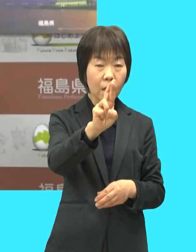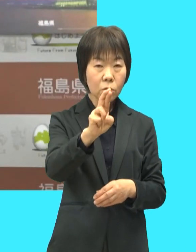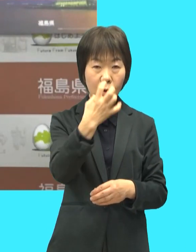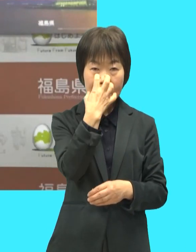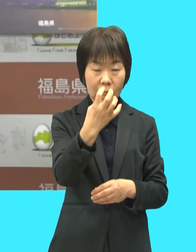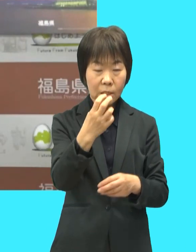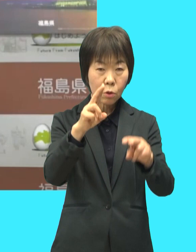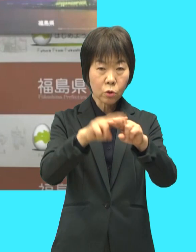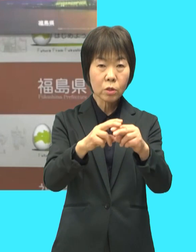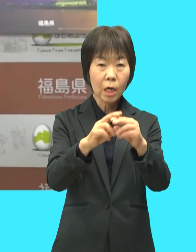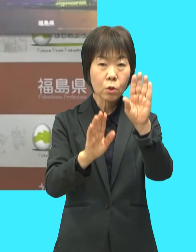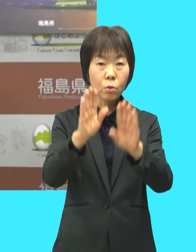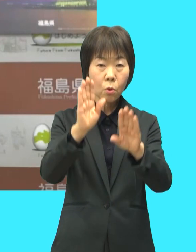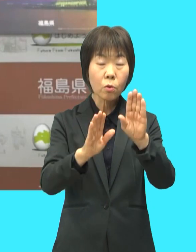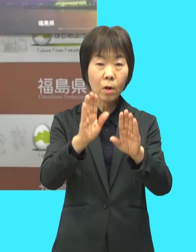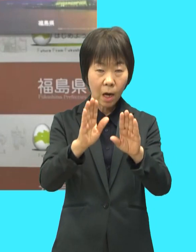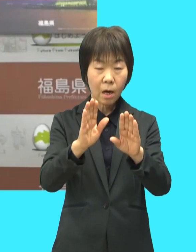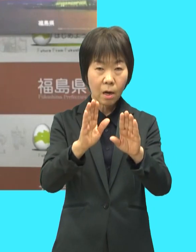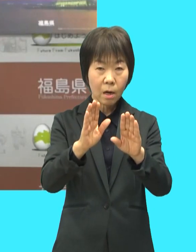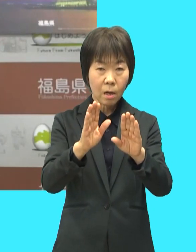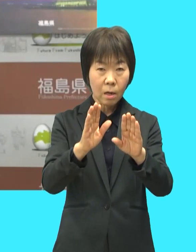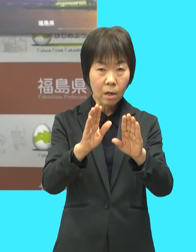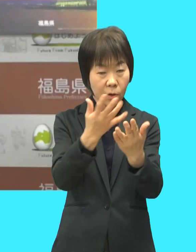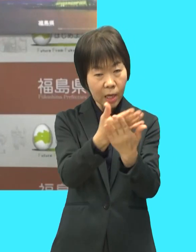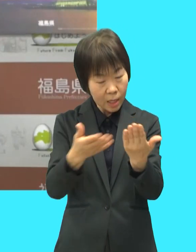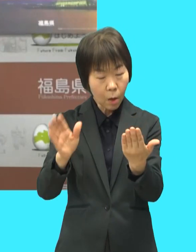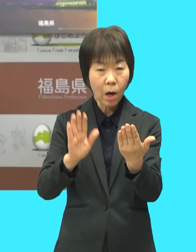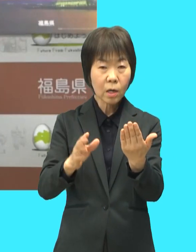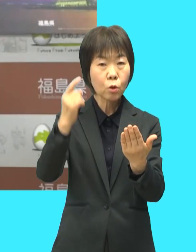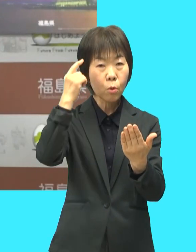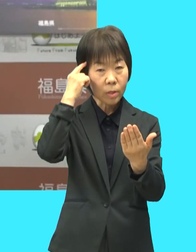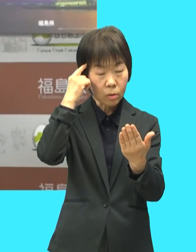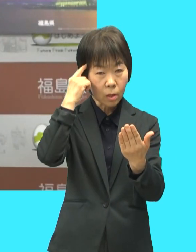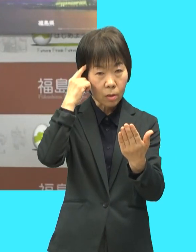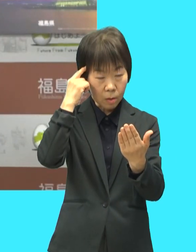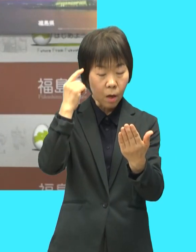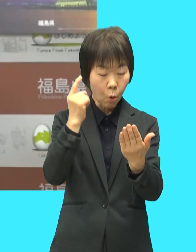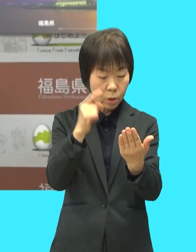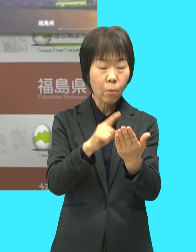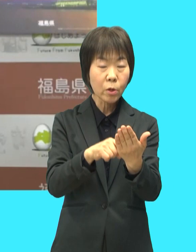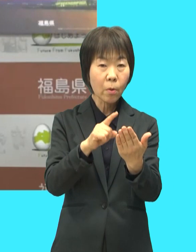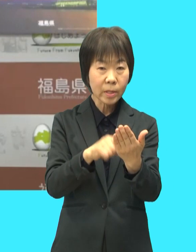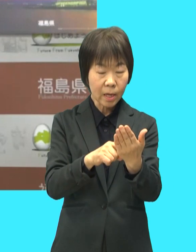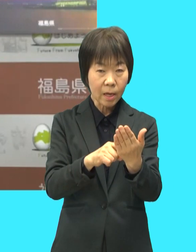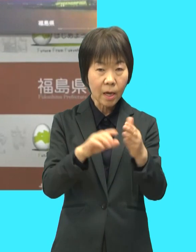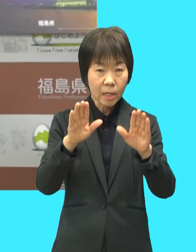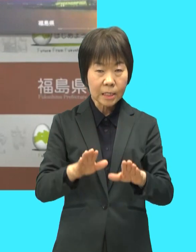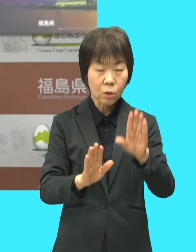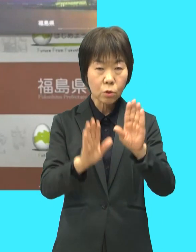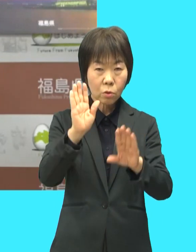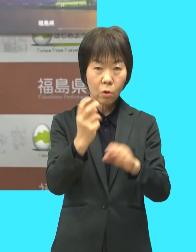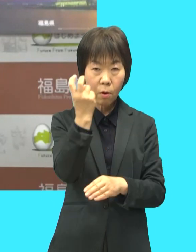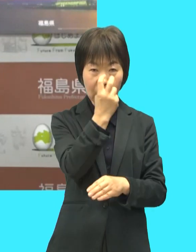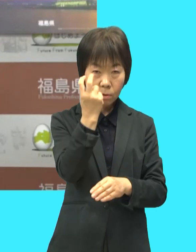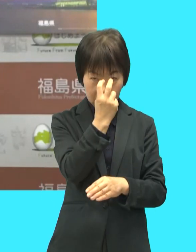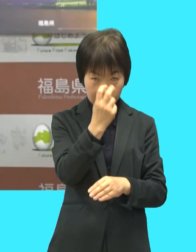乗車状況ですとかそういった客観的なデータもあろうと思いますので、こういったものを見て現時点の状況を確認をし